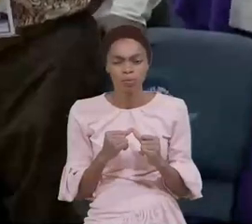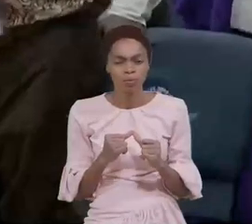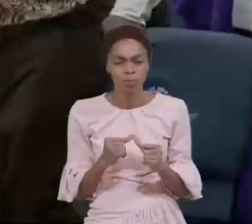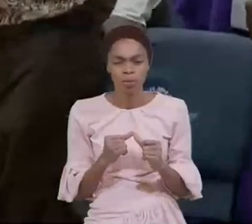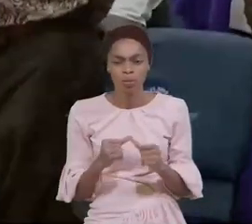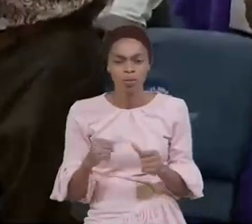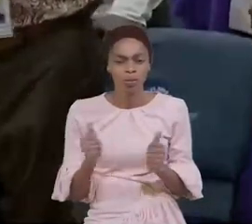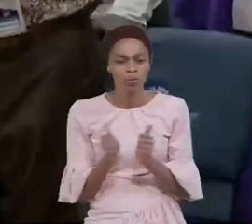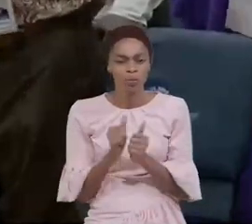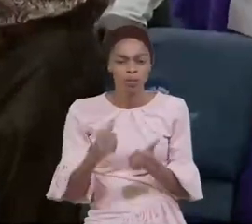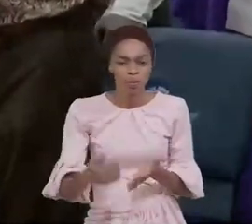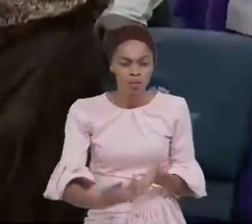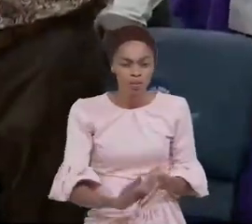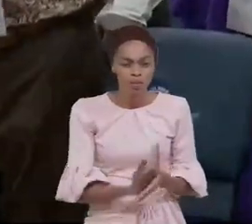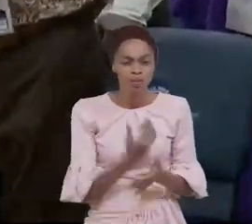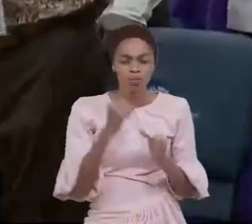avec une nouvelle force,